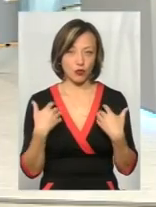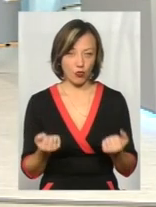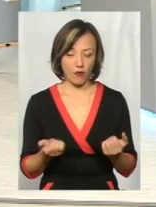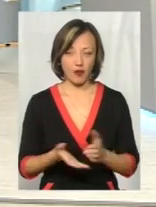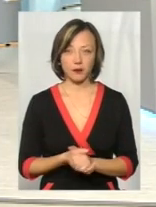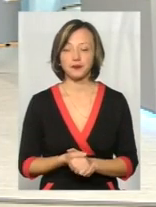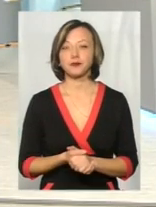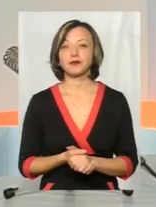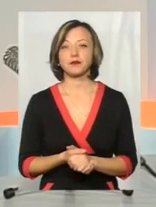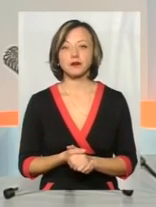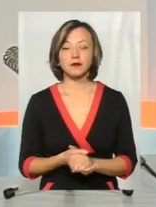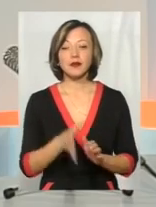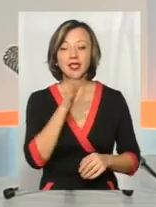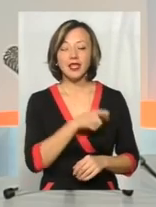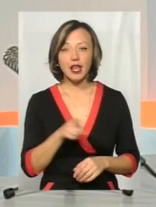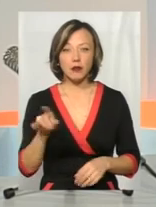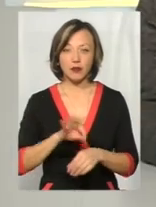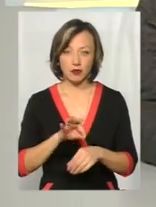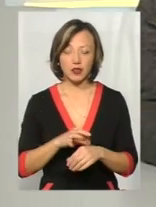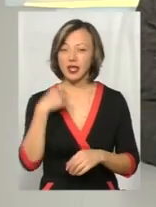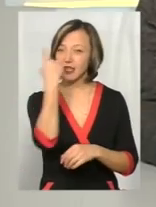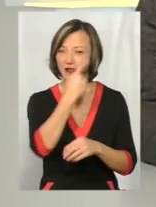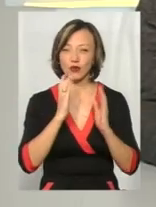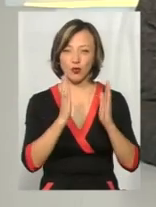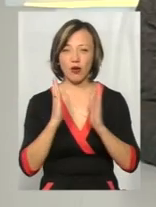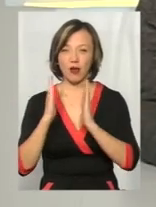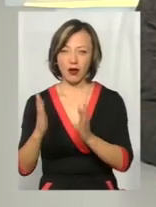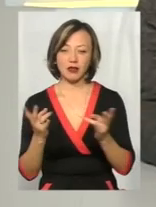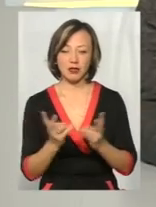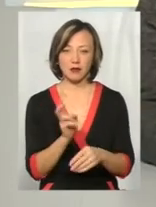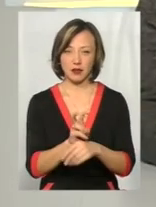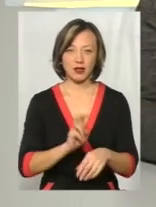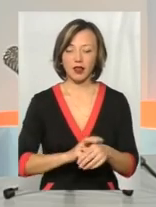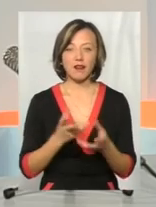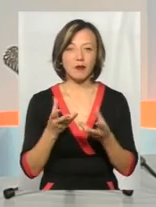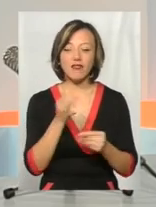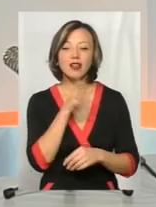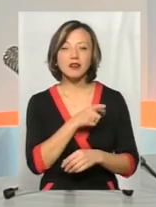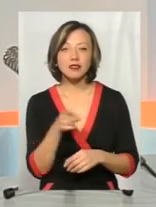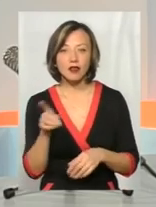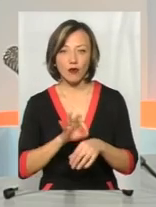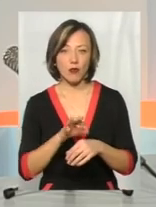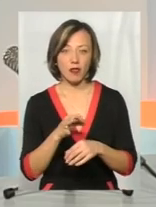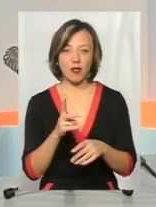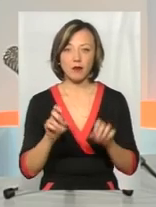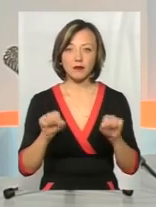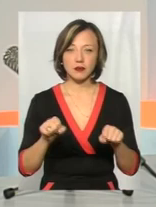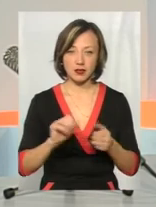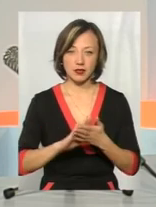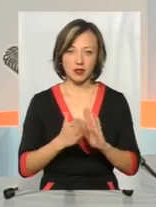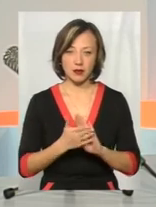працездатності. Тобто термін хвороби, це все індивідуально. Це індивідуально треба все ж таки, не впливає так на